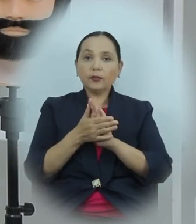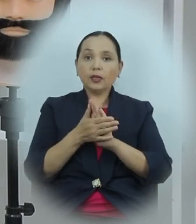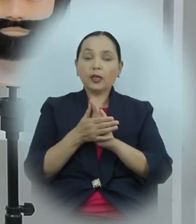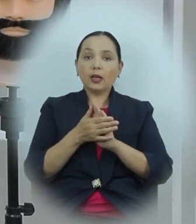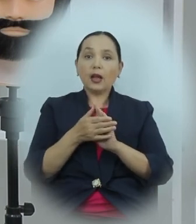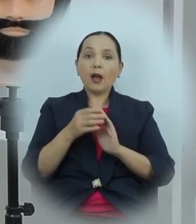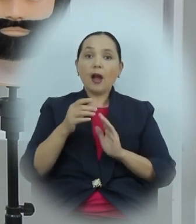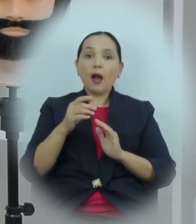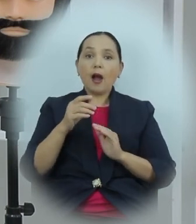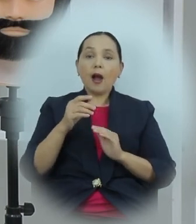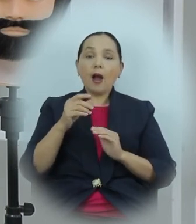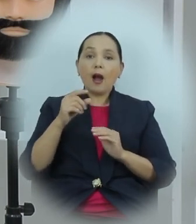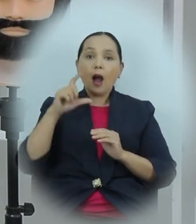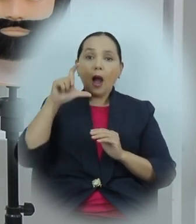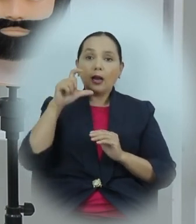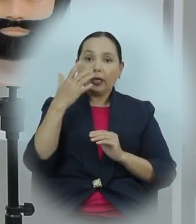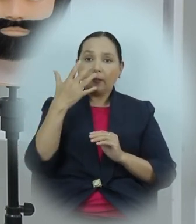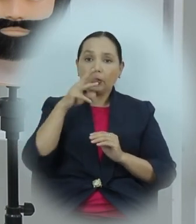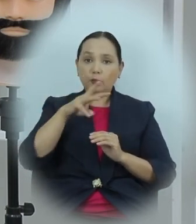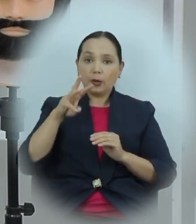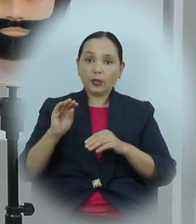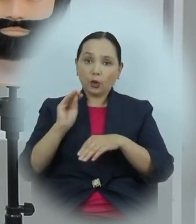iriləşdirsək, qalınlığı 5 mm qoşulur.